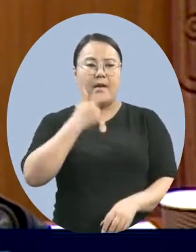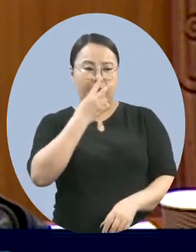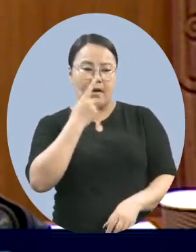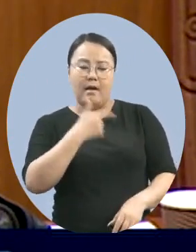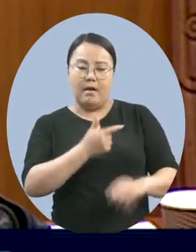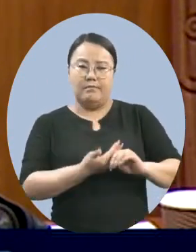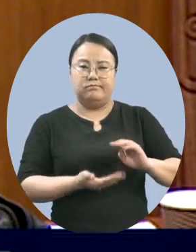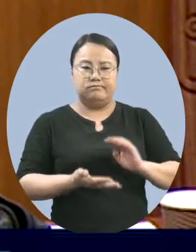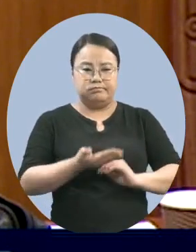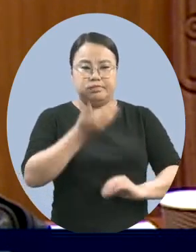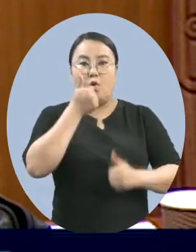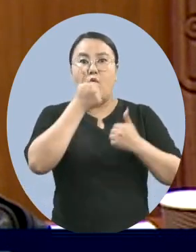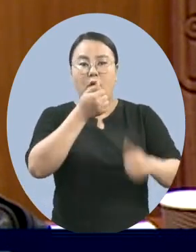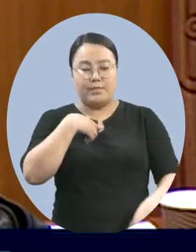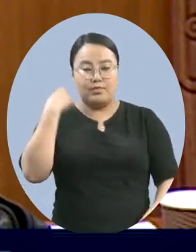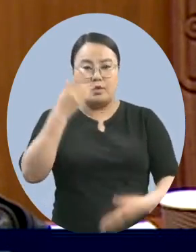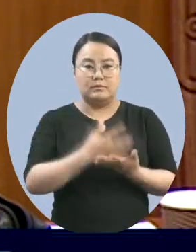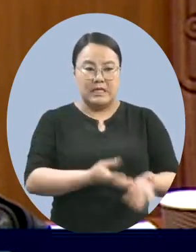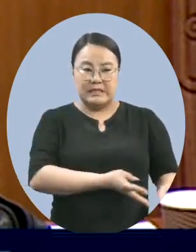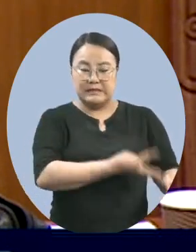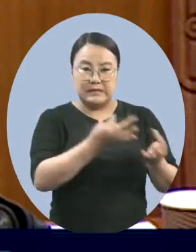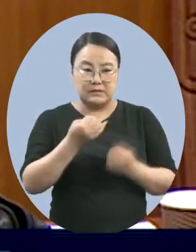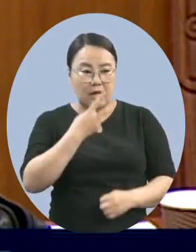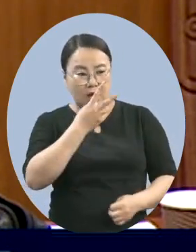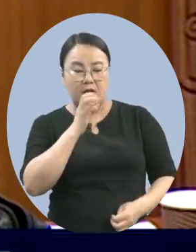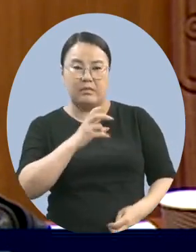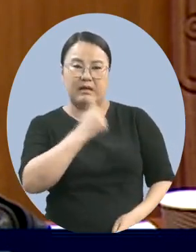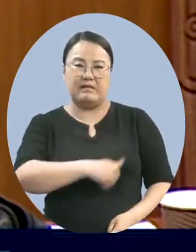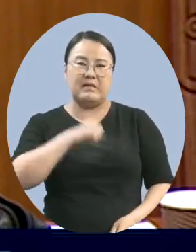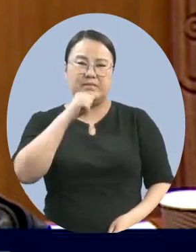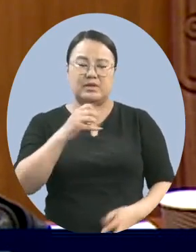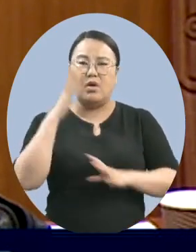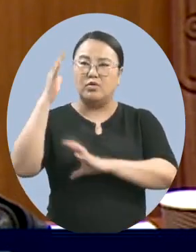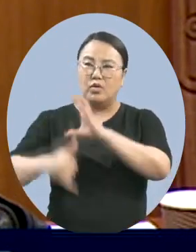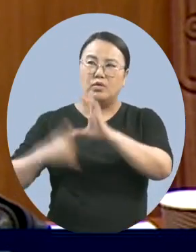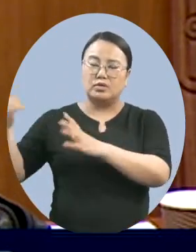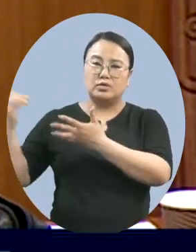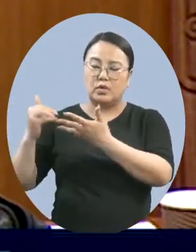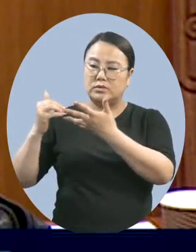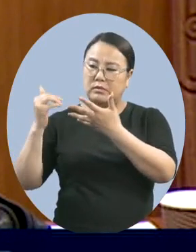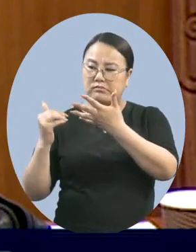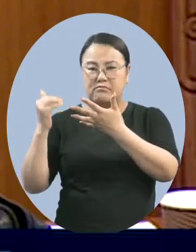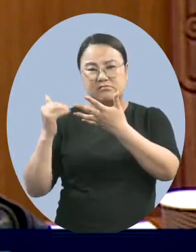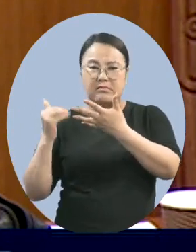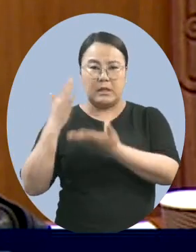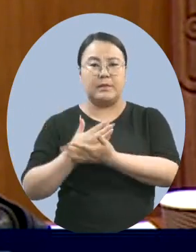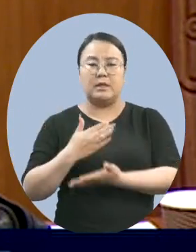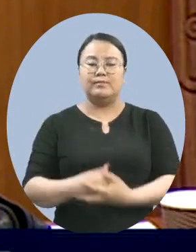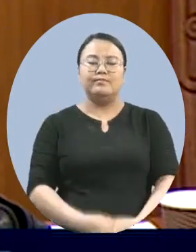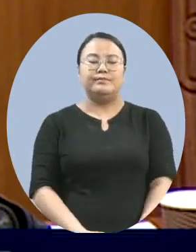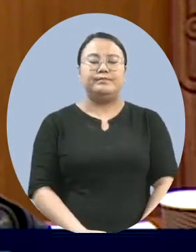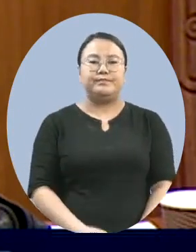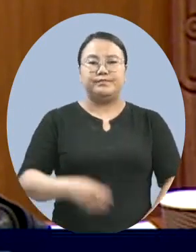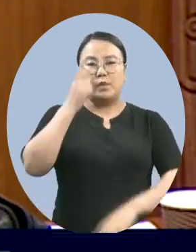дэвшилтэд үзэлтэй орн гэж бол боддгоо. Гэхдээ статистик харуул хангалтгүй. Олон улсын дунджаас бид нар нэг гол хавьд нь л явж байгаа.